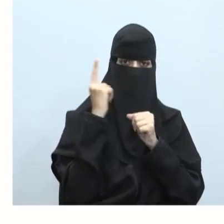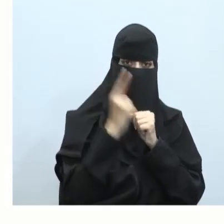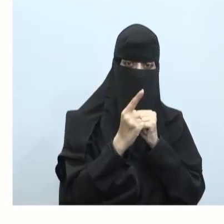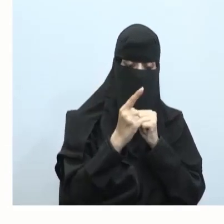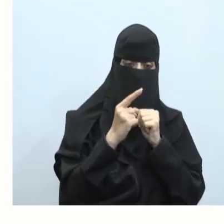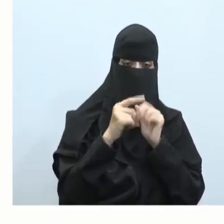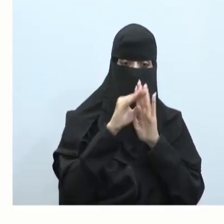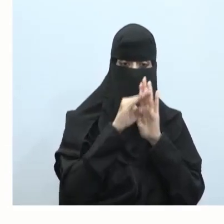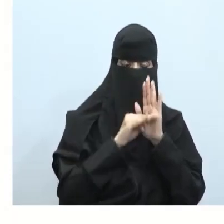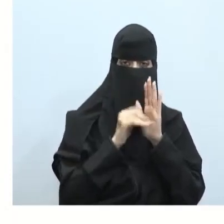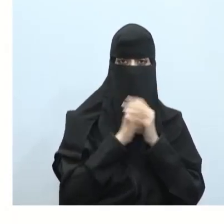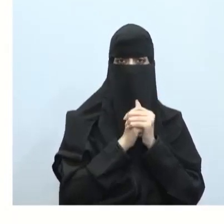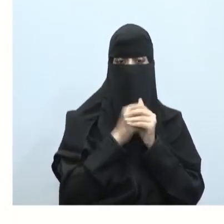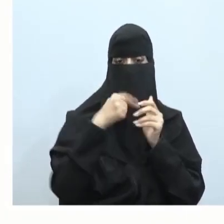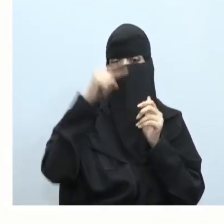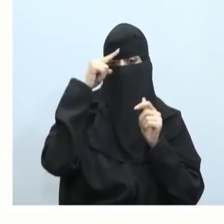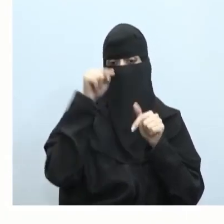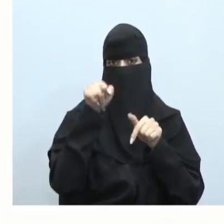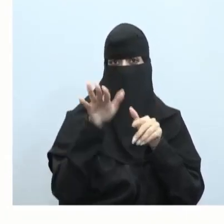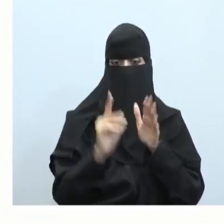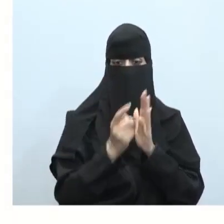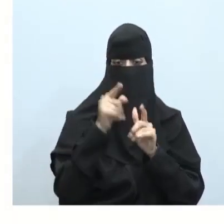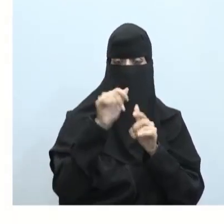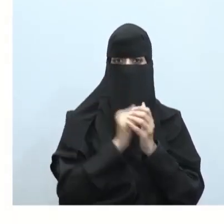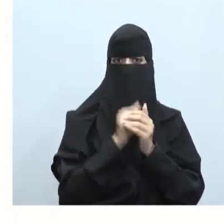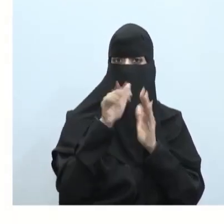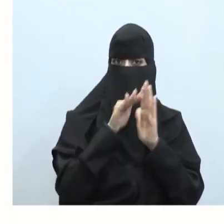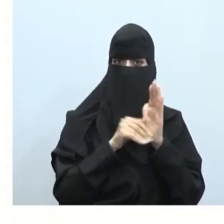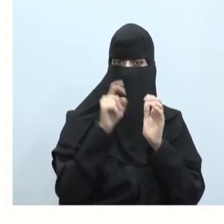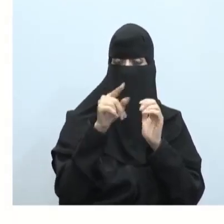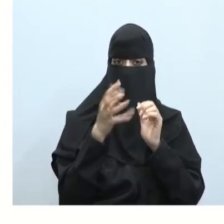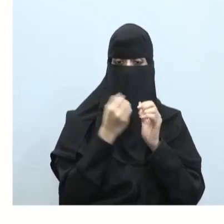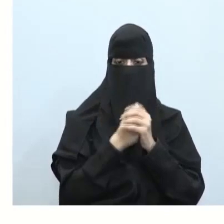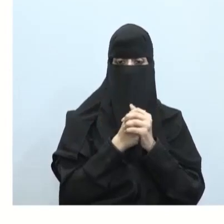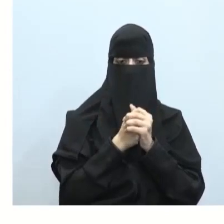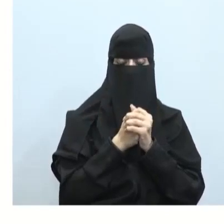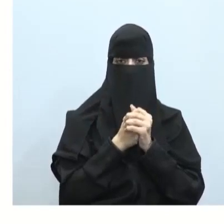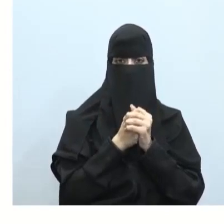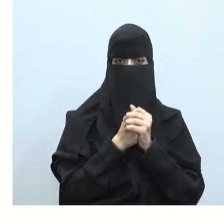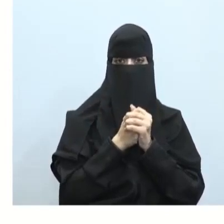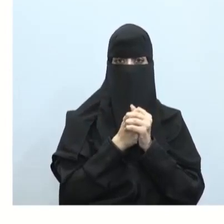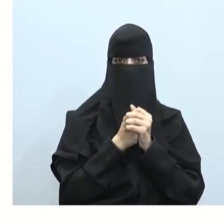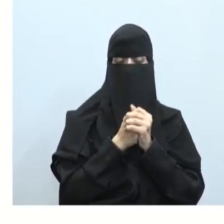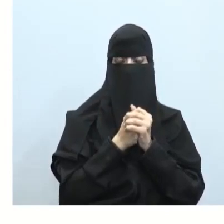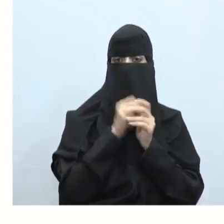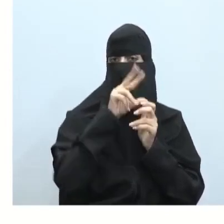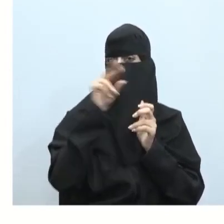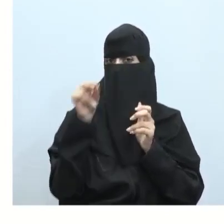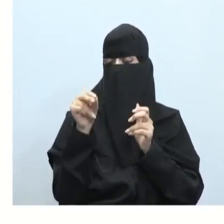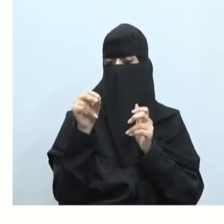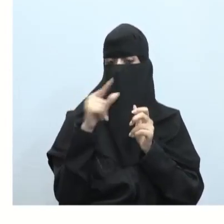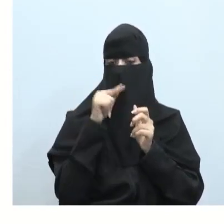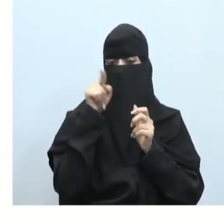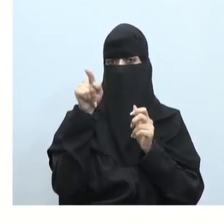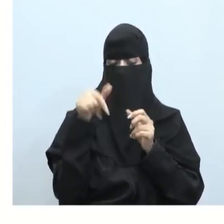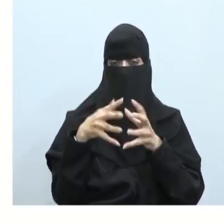البرمجي برنامج البايثون المصدري مثل البرنامج هذا المصطري هذا ايضا برنامج بايثون مصدري هذا برنامج بايثون مصدري نفسه ولكن